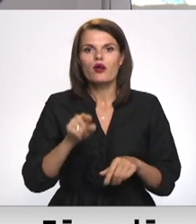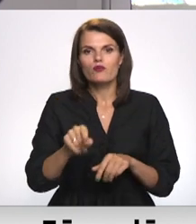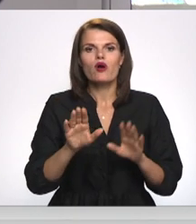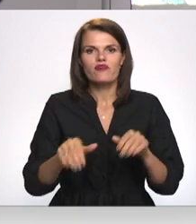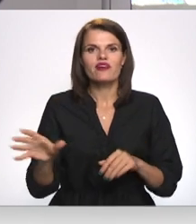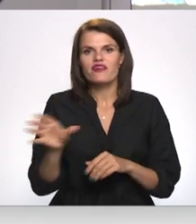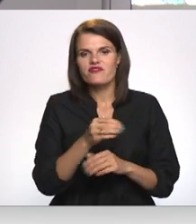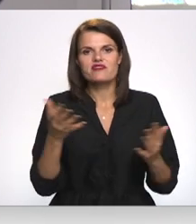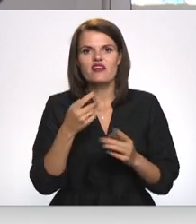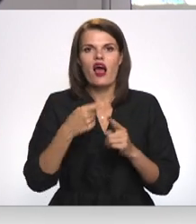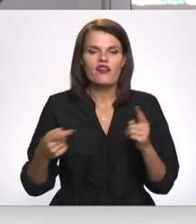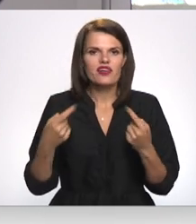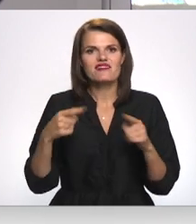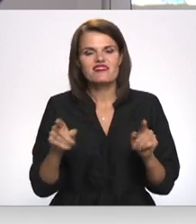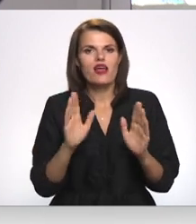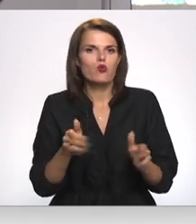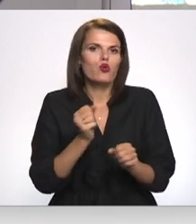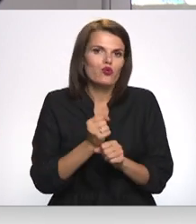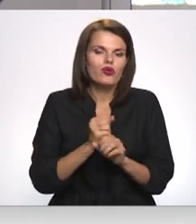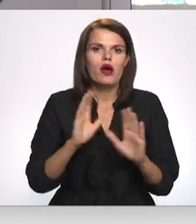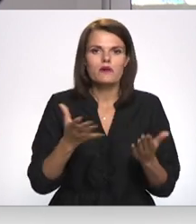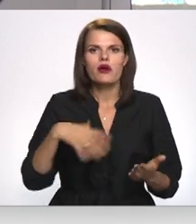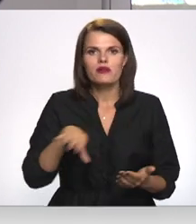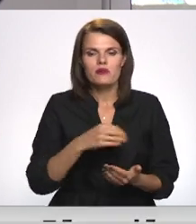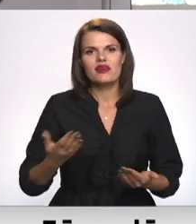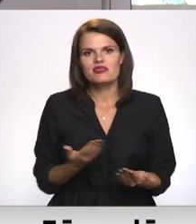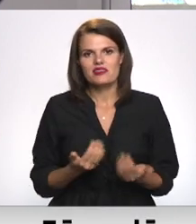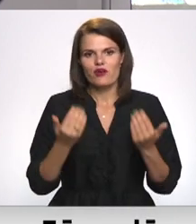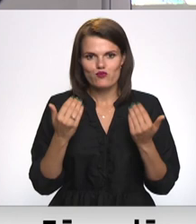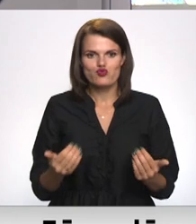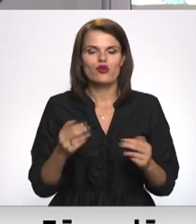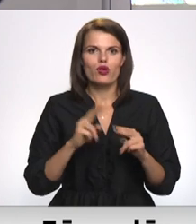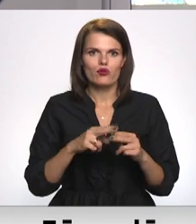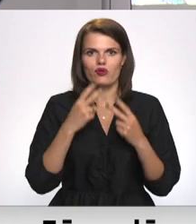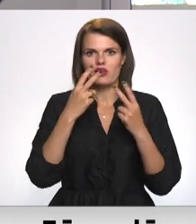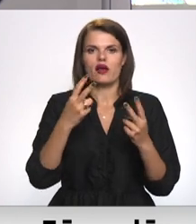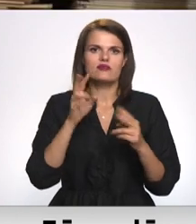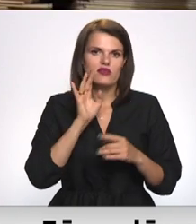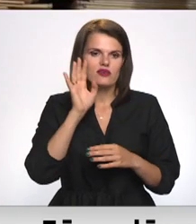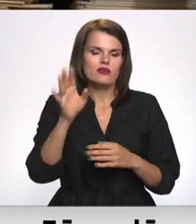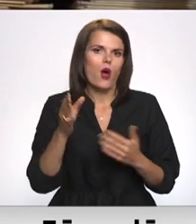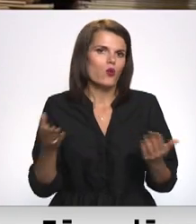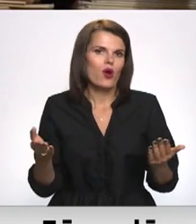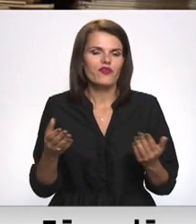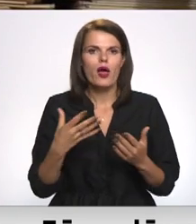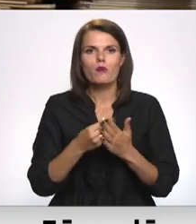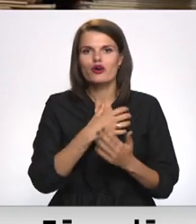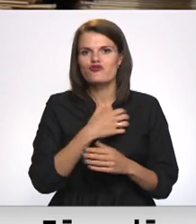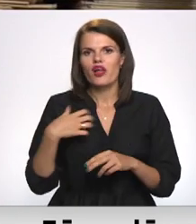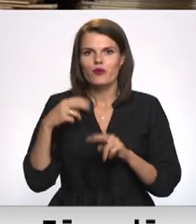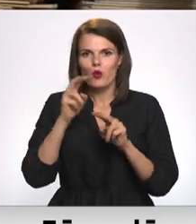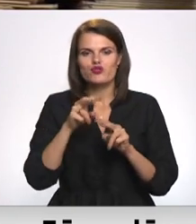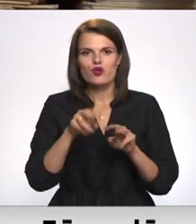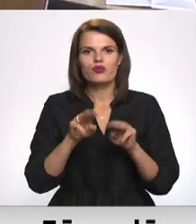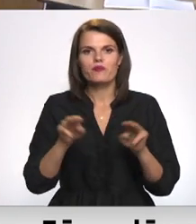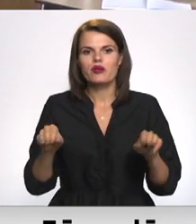Visi varbūt kādreiz kaut ko savādāk darīt, bet mēs dzīvojam šodien un ar veselīgu skatu ir jāskatās nākotnē. Pašvaldības uzraugošā